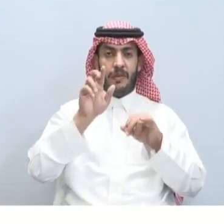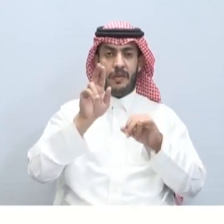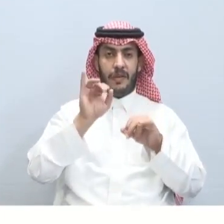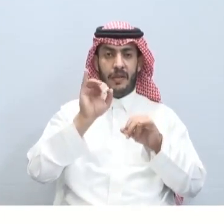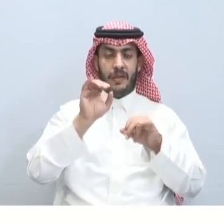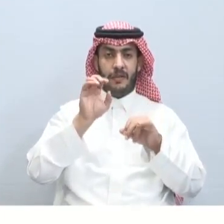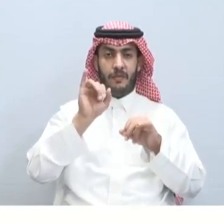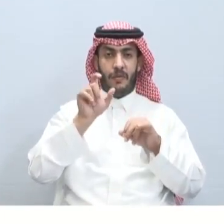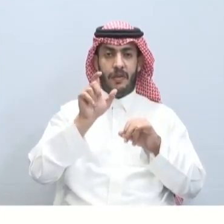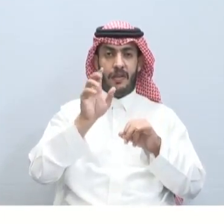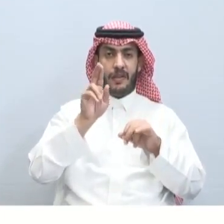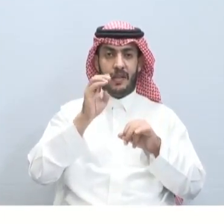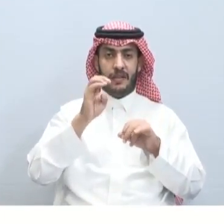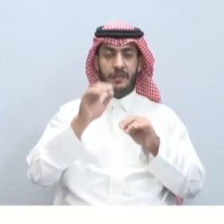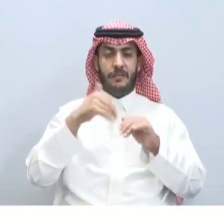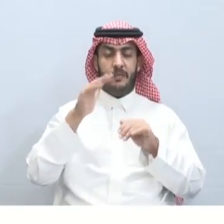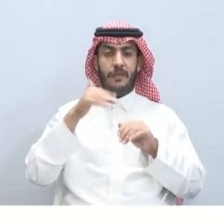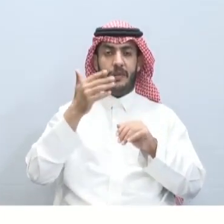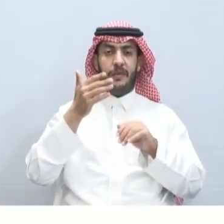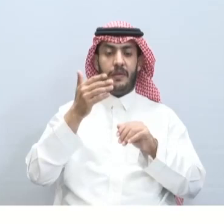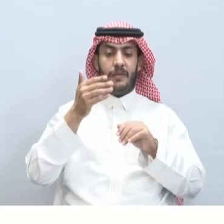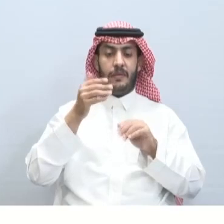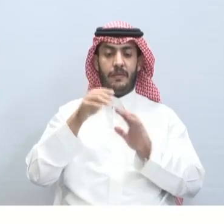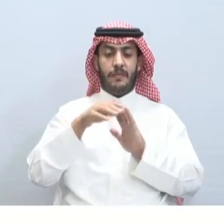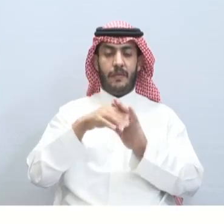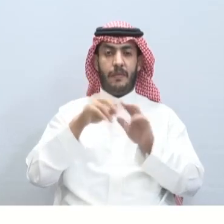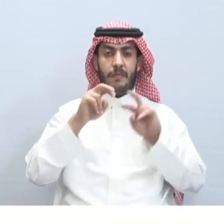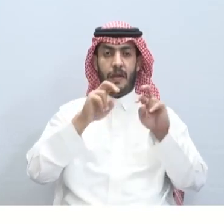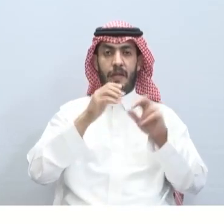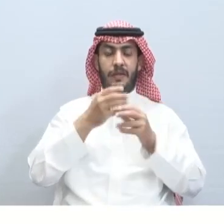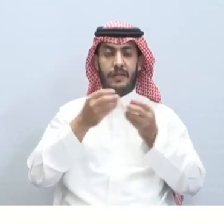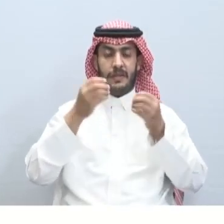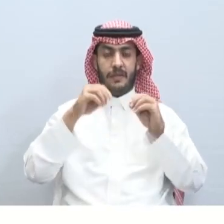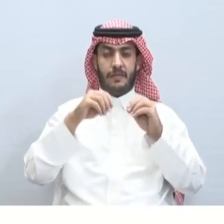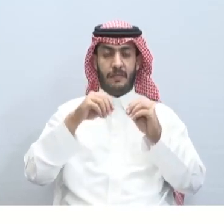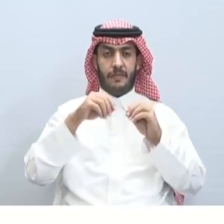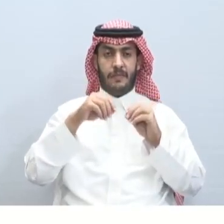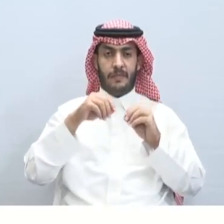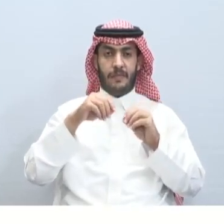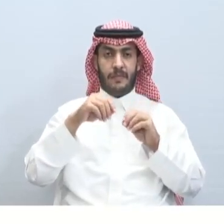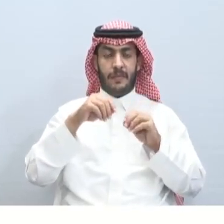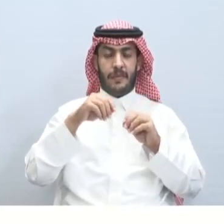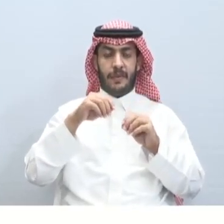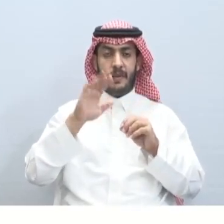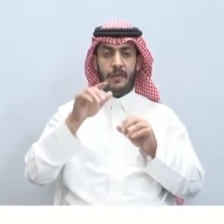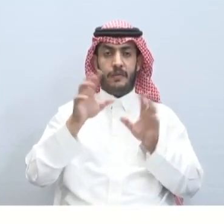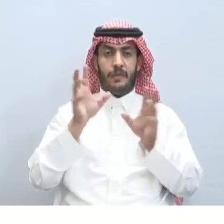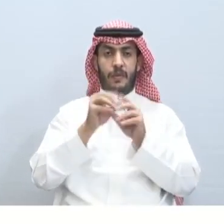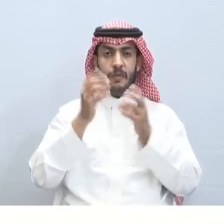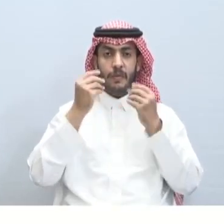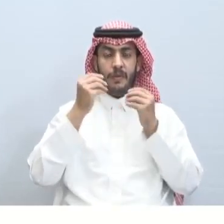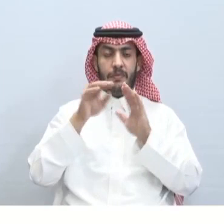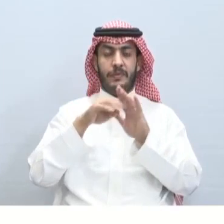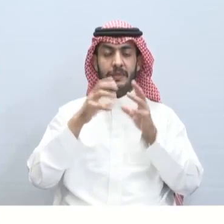يتقبل المنتج وبعد ذلك تستكمل البحث التسويق او ابحاث التسويق وذكرنا ايضا ان جمع المعلومات